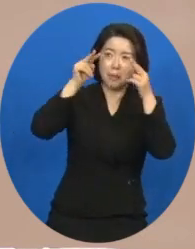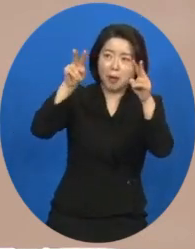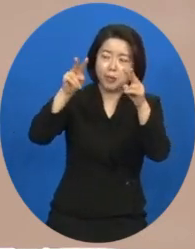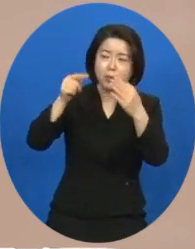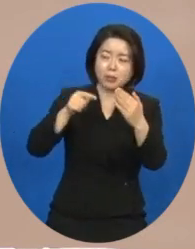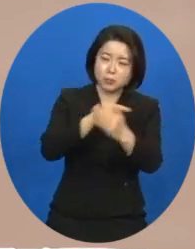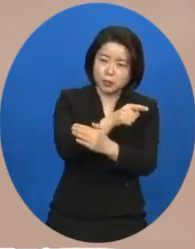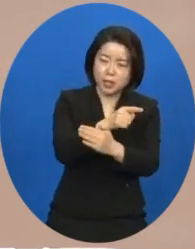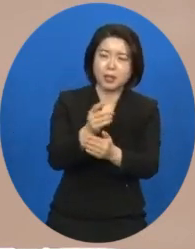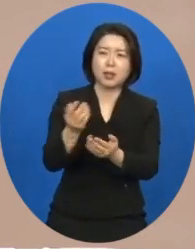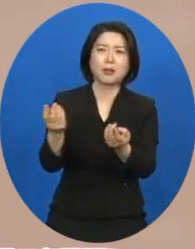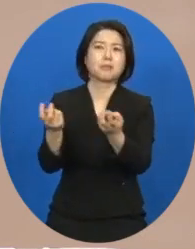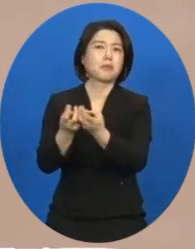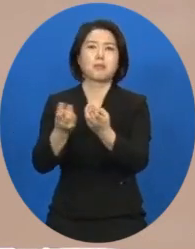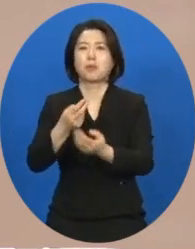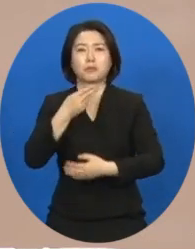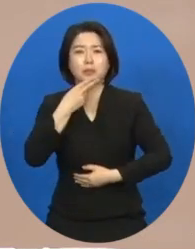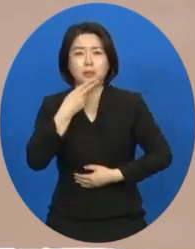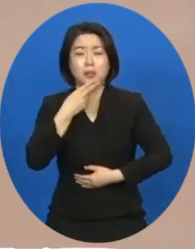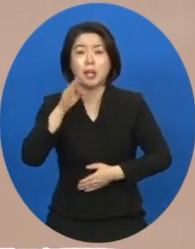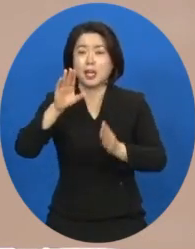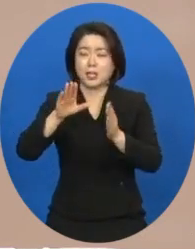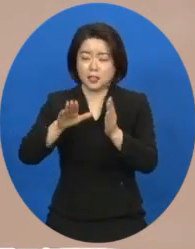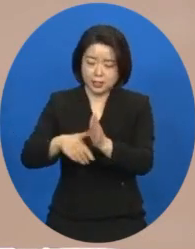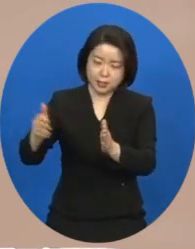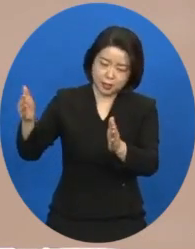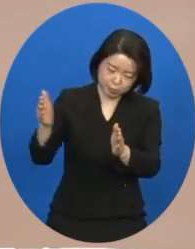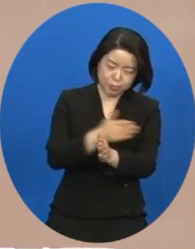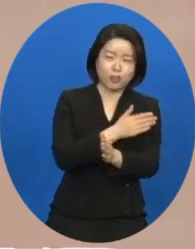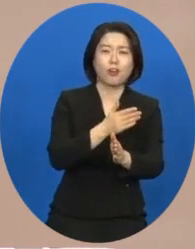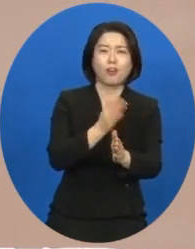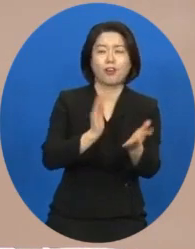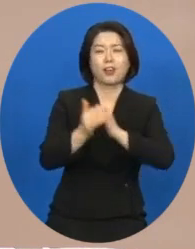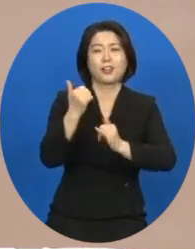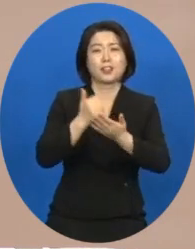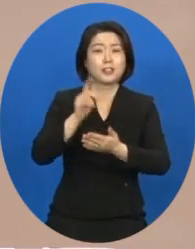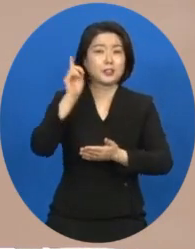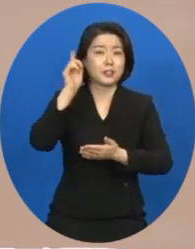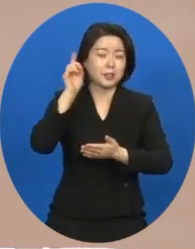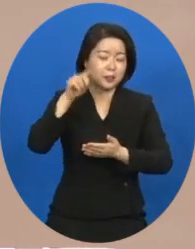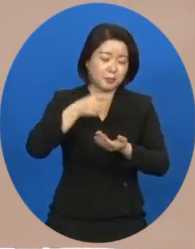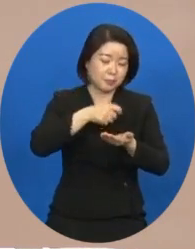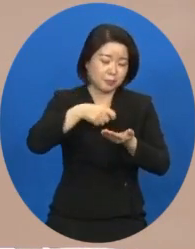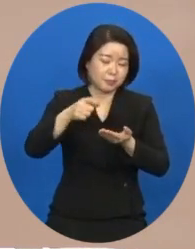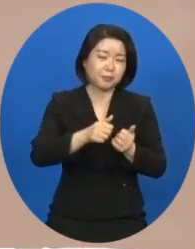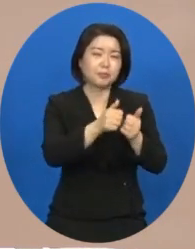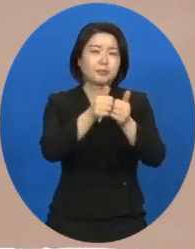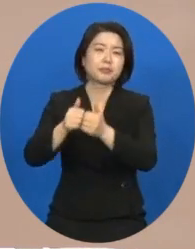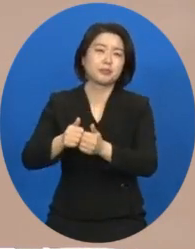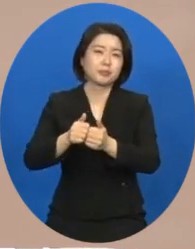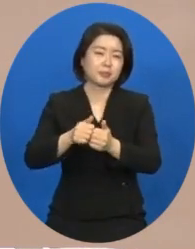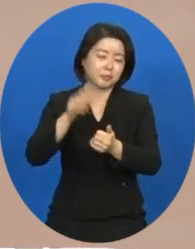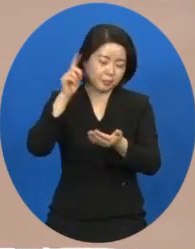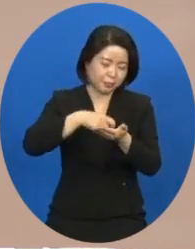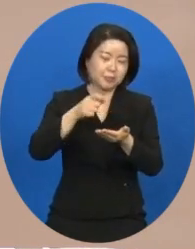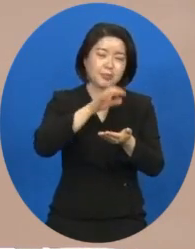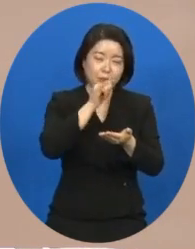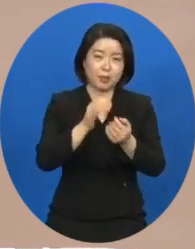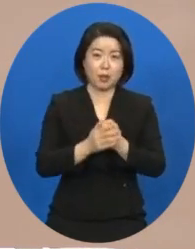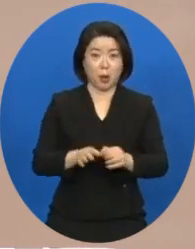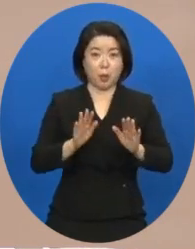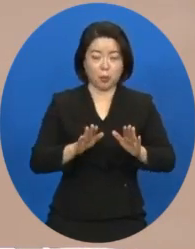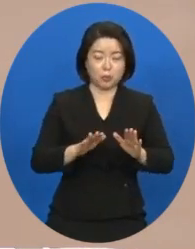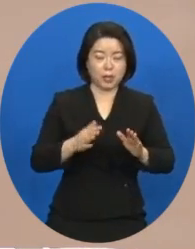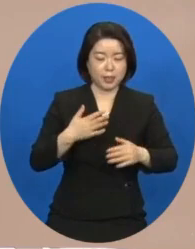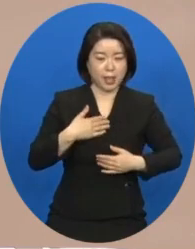길이 없구나. 그래서 그때부터 예수 동행 일기를 쓰기 시작한 거예요. 매일 오늘도 주님을